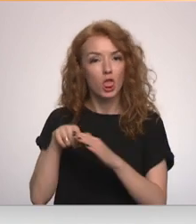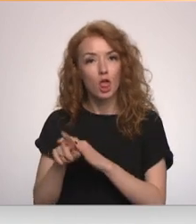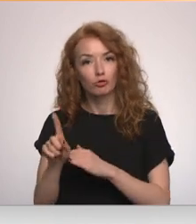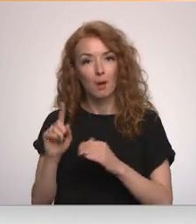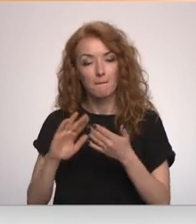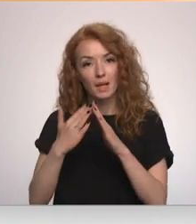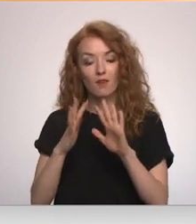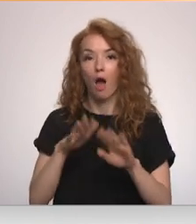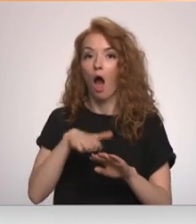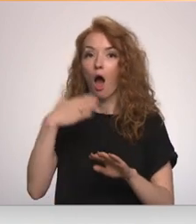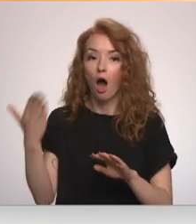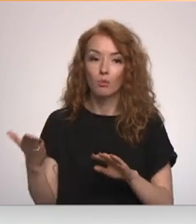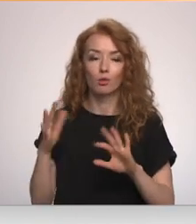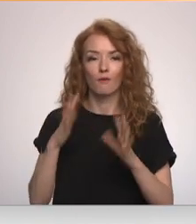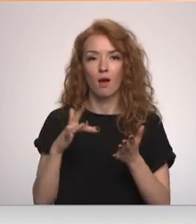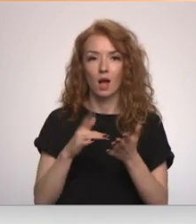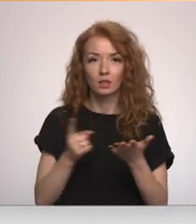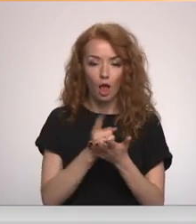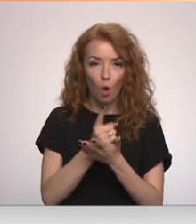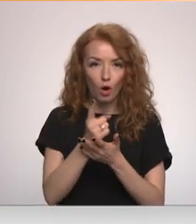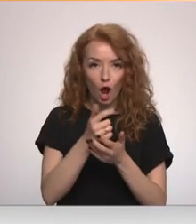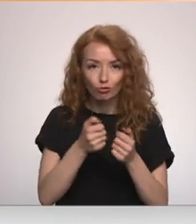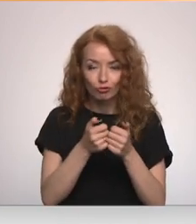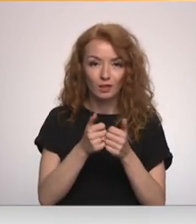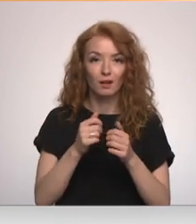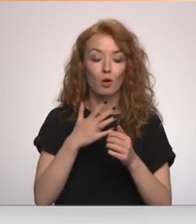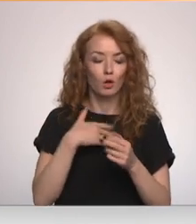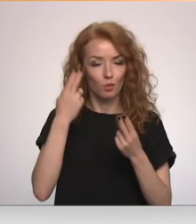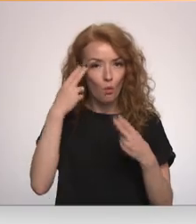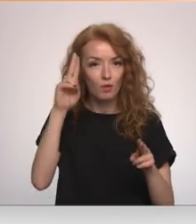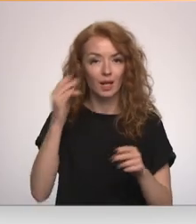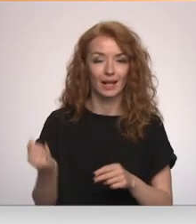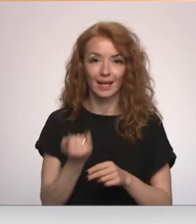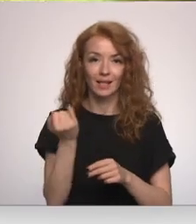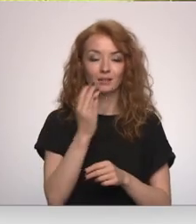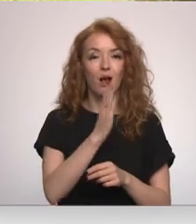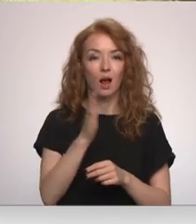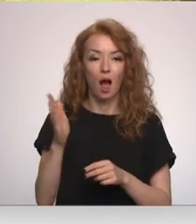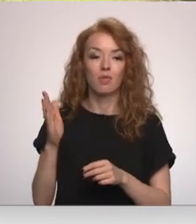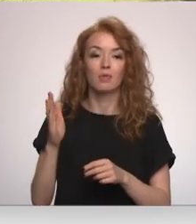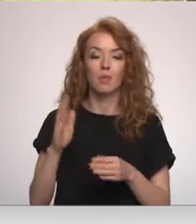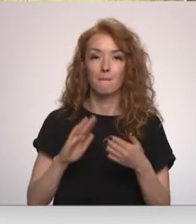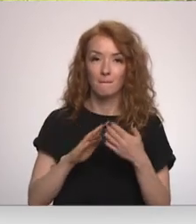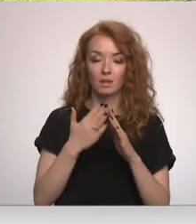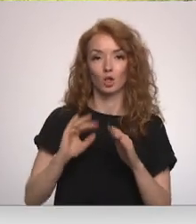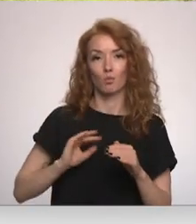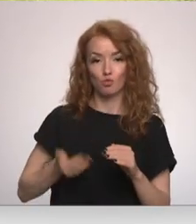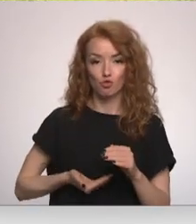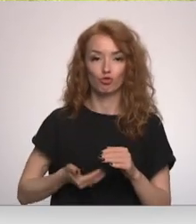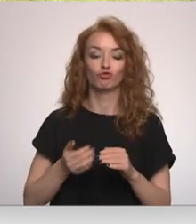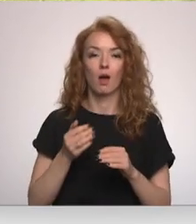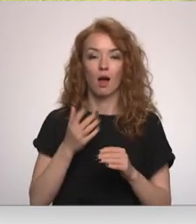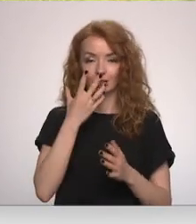no ārpusī, vai geokečings, vai diezgan modernā un interesanti, katra muiža pils apspēlē savu tū